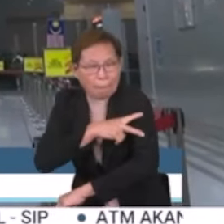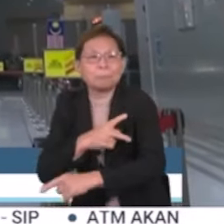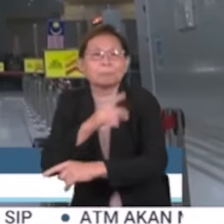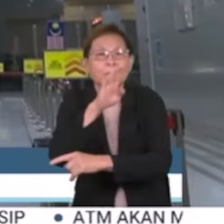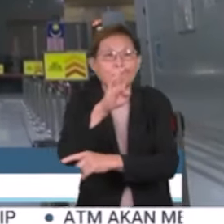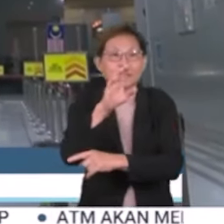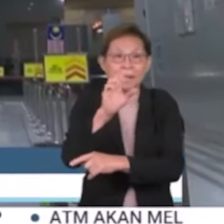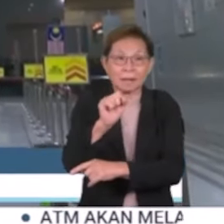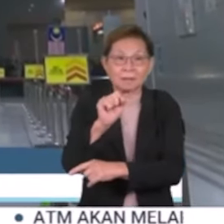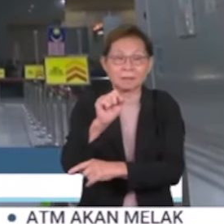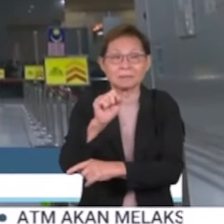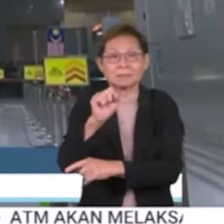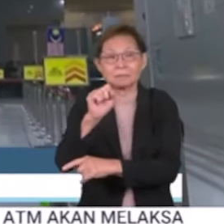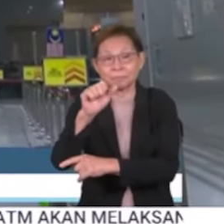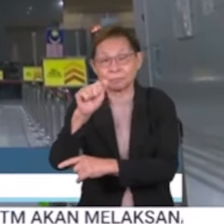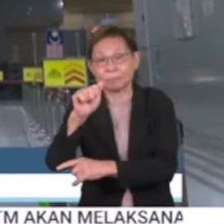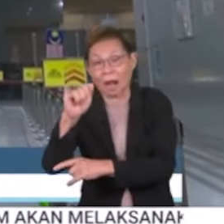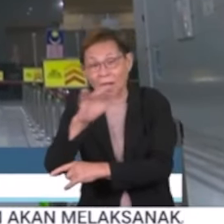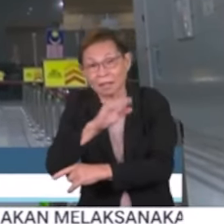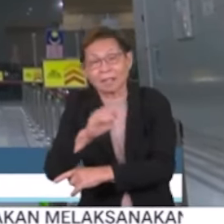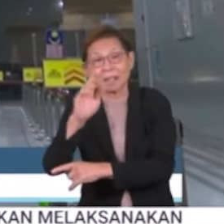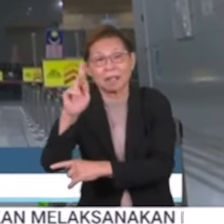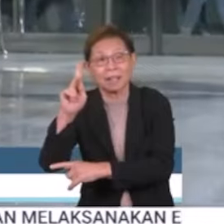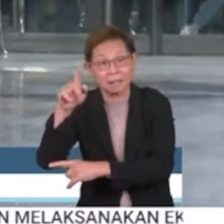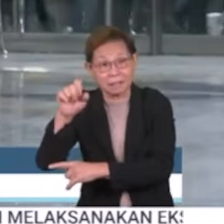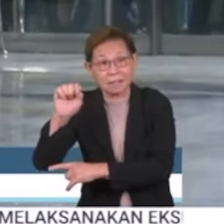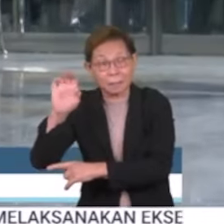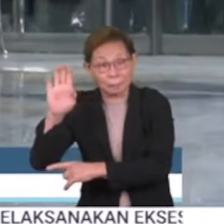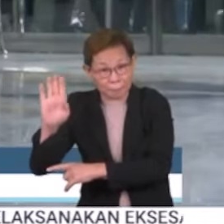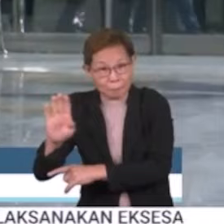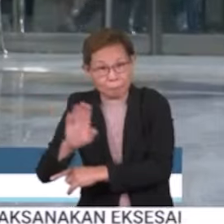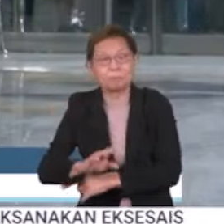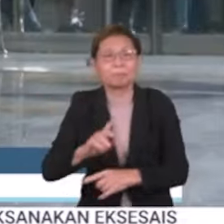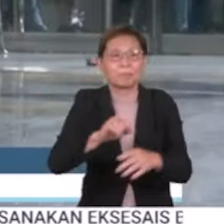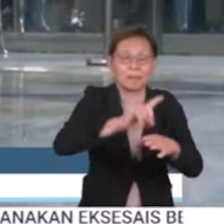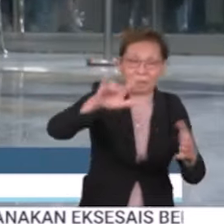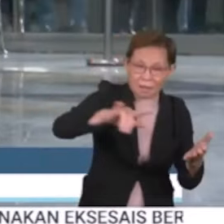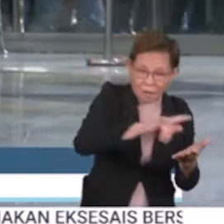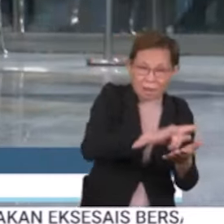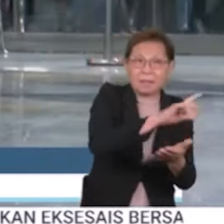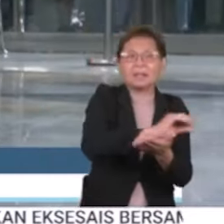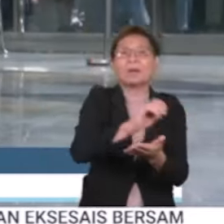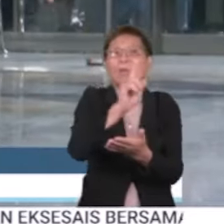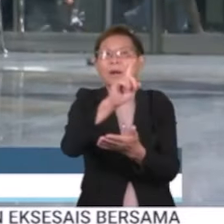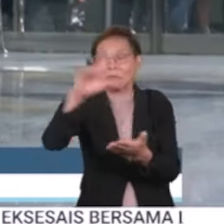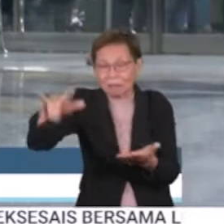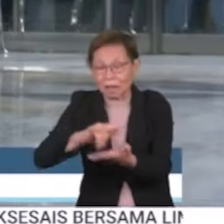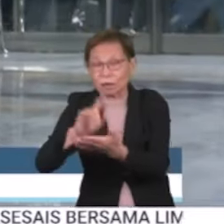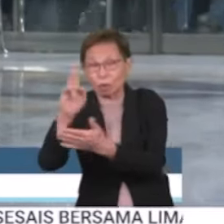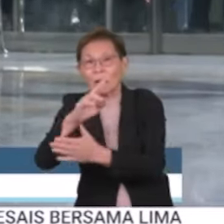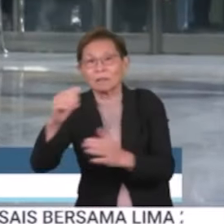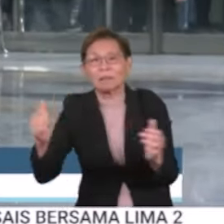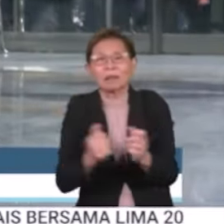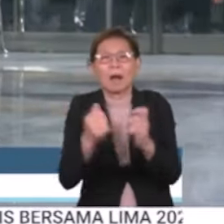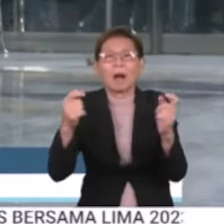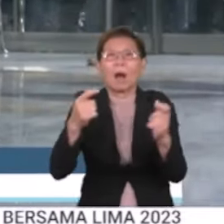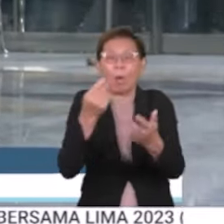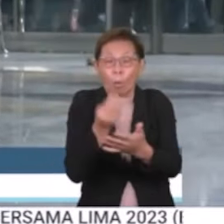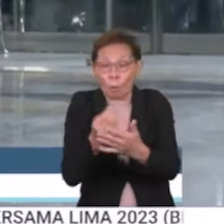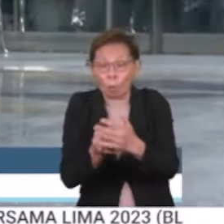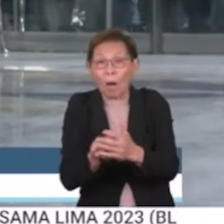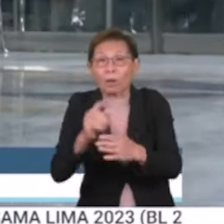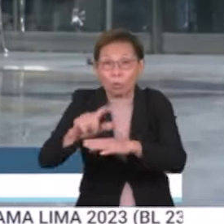BSI dan ksab malah termasuk pegawai imigresen di kli1 dan klia2 dengan implikasi kewangan